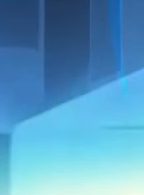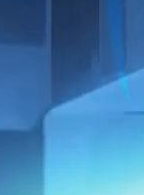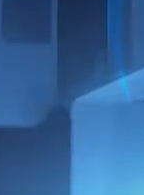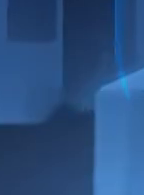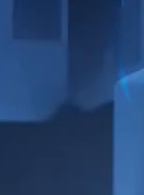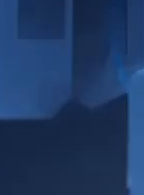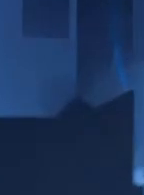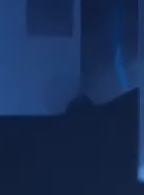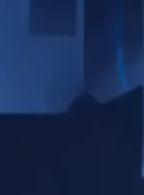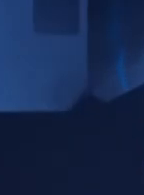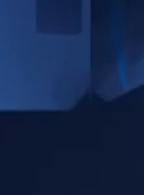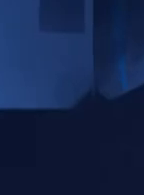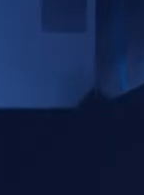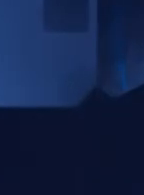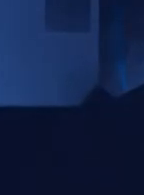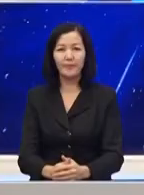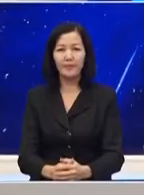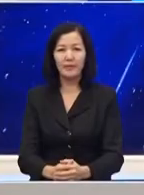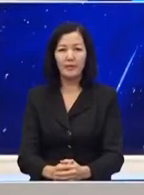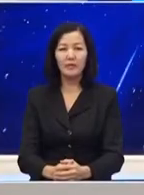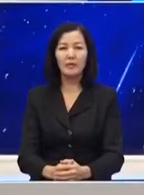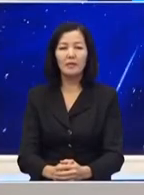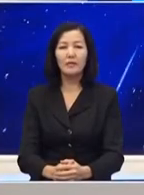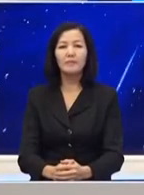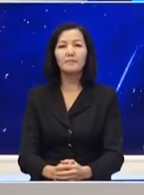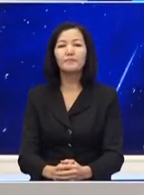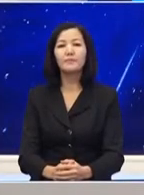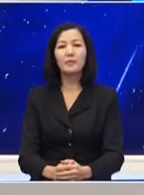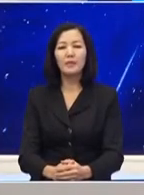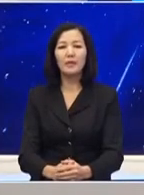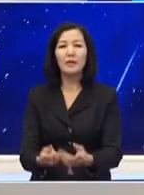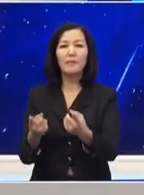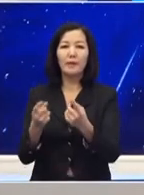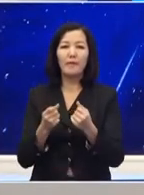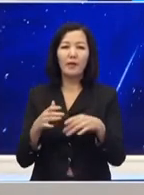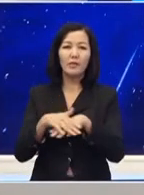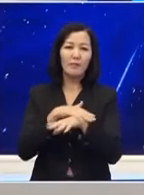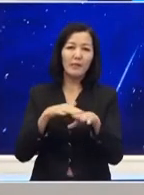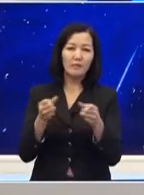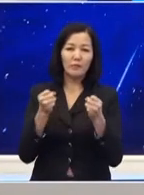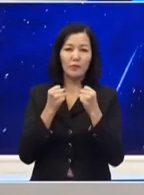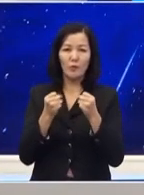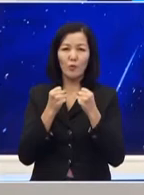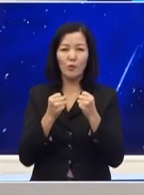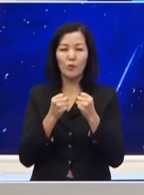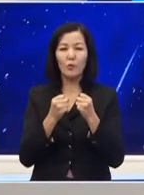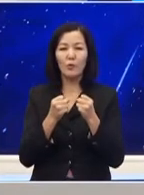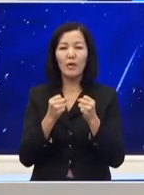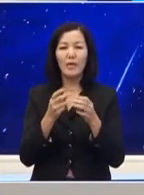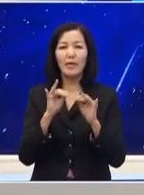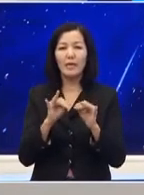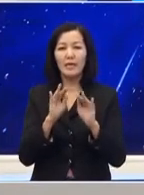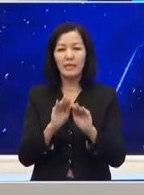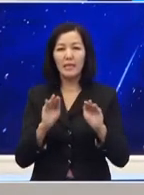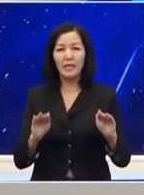Касымжанулы, Аманжол Жункешев, телеканал ЖТСУ. Приоритет массовому спорту, физкультуре и, конечно, детям. Именно так